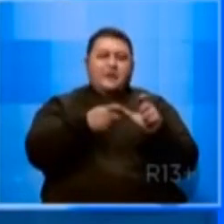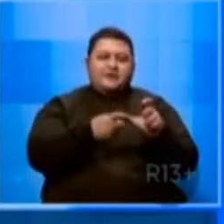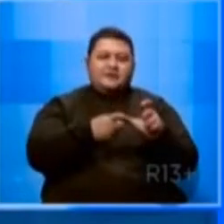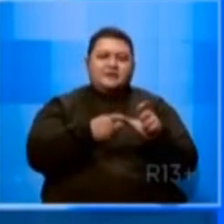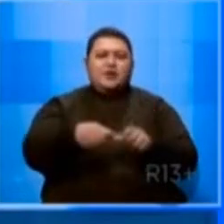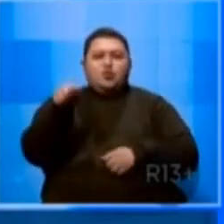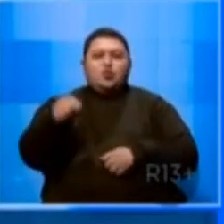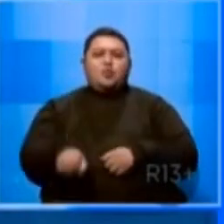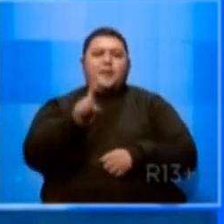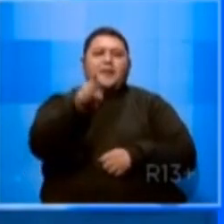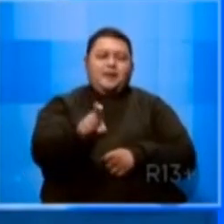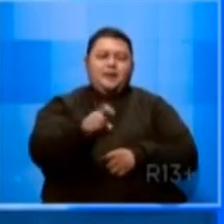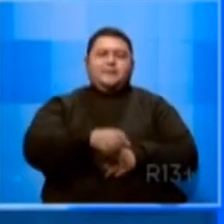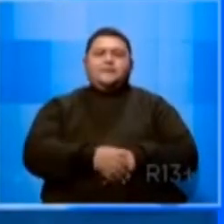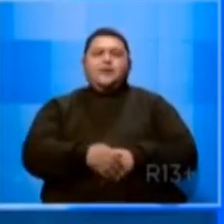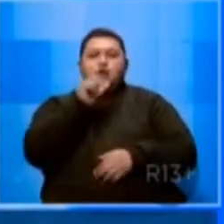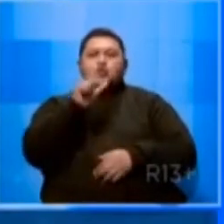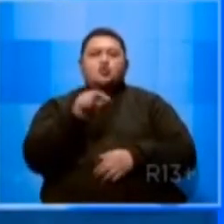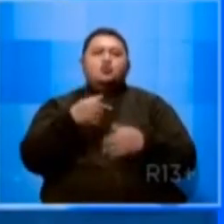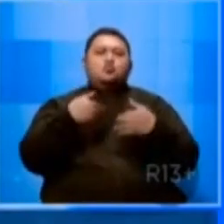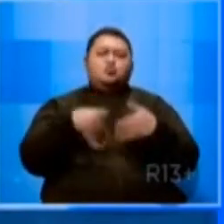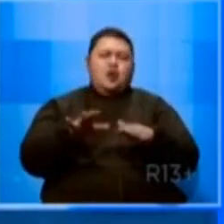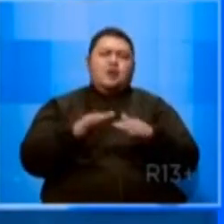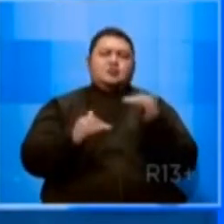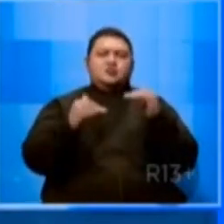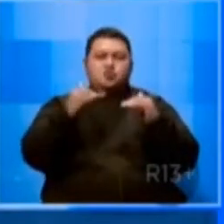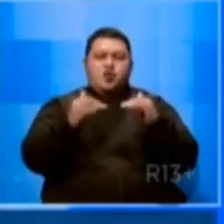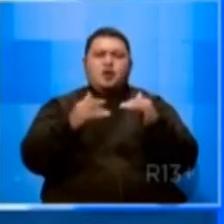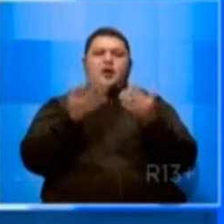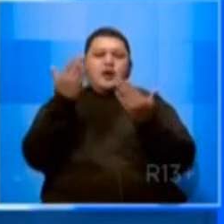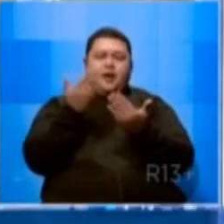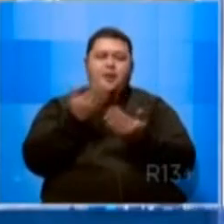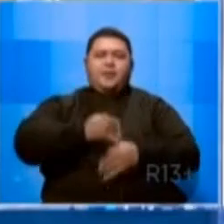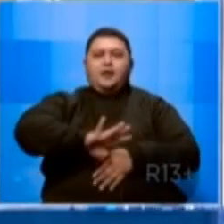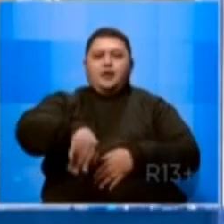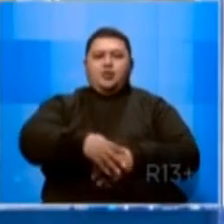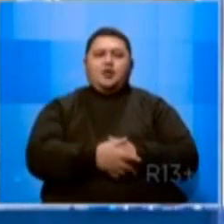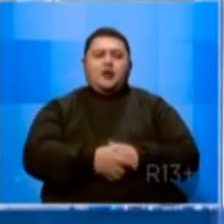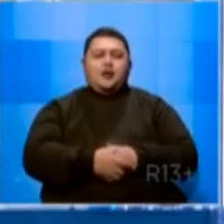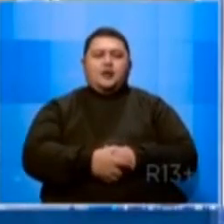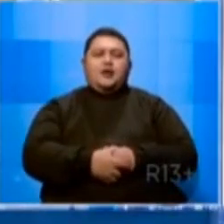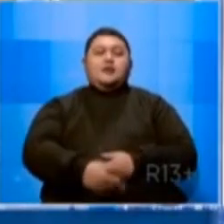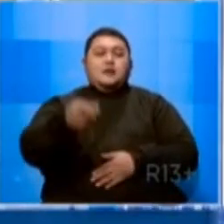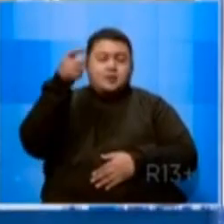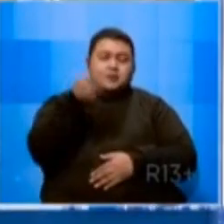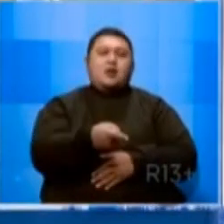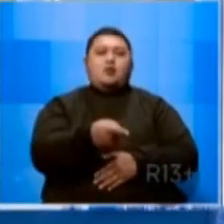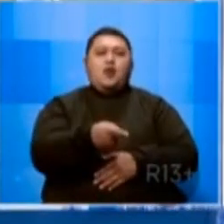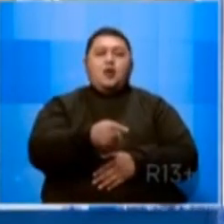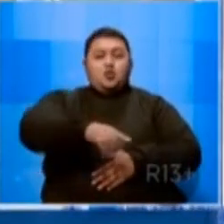mati itu sudah sesuai dengan harapan keluarga Karena begini di dalam dakwaan primer Ya